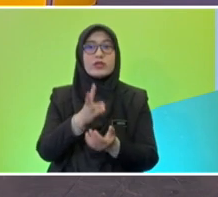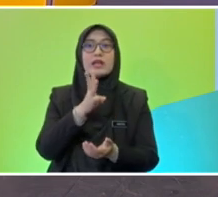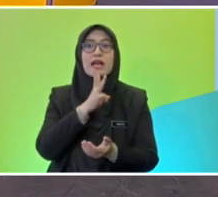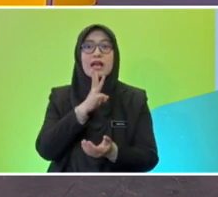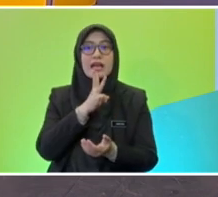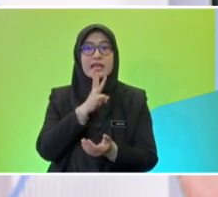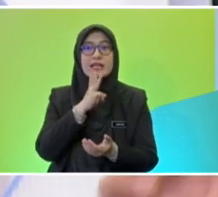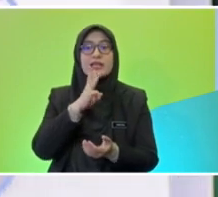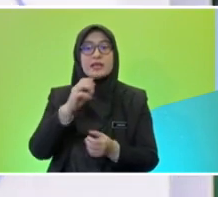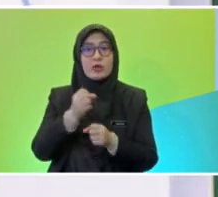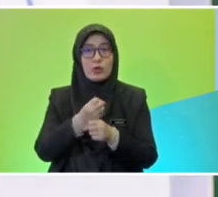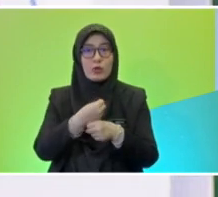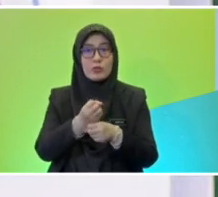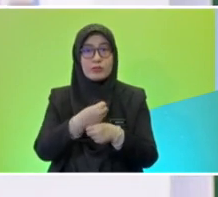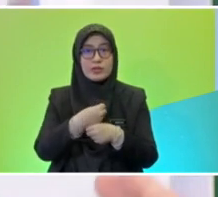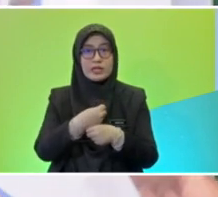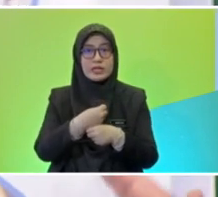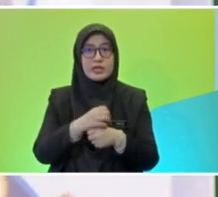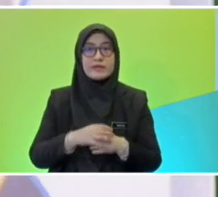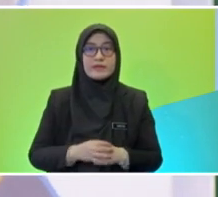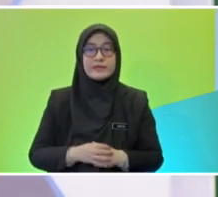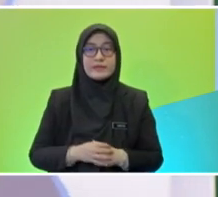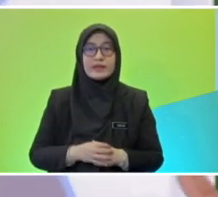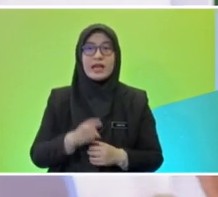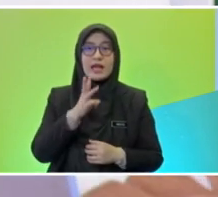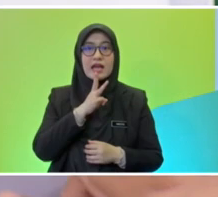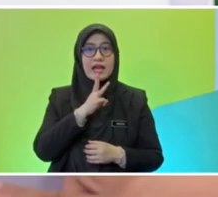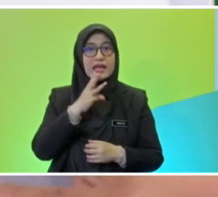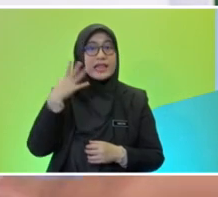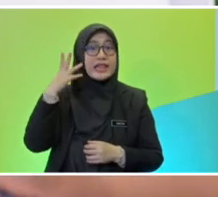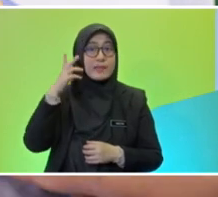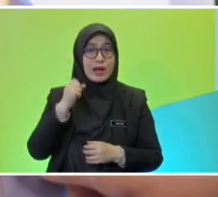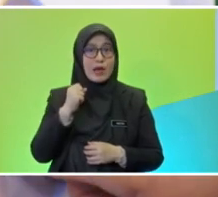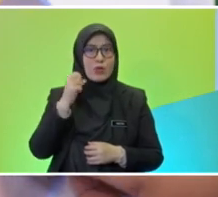Hah seperti mana yang gede gambar inilah air Leman